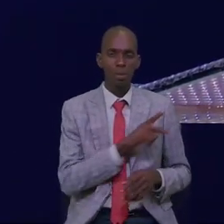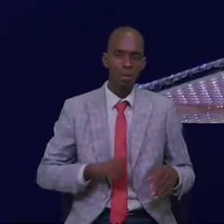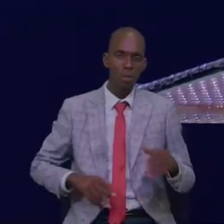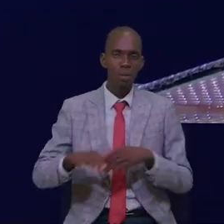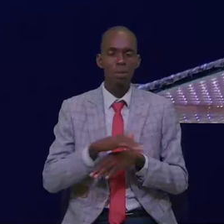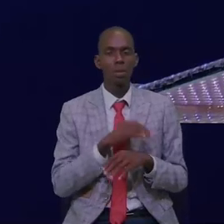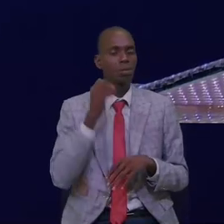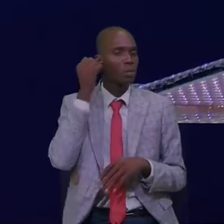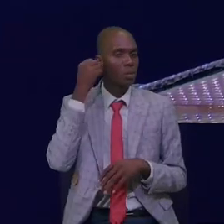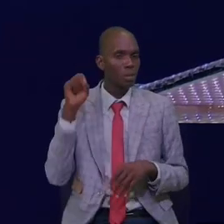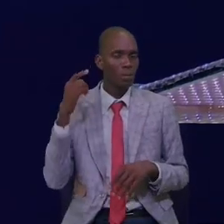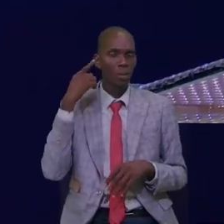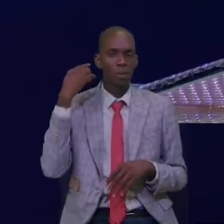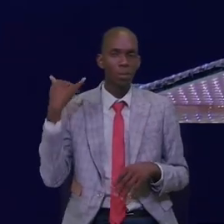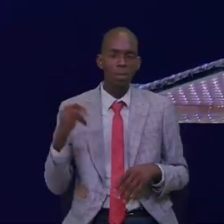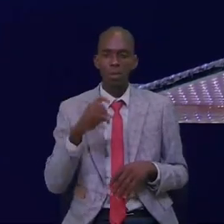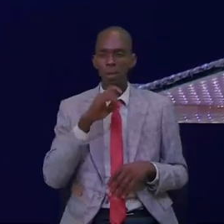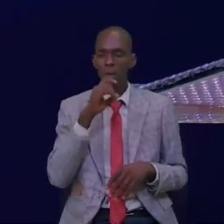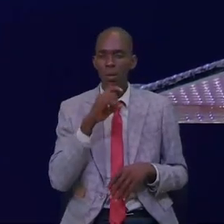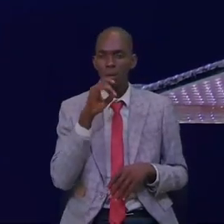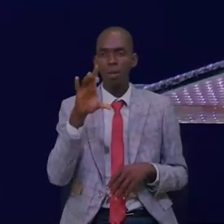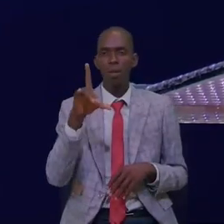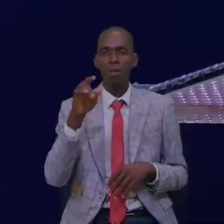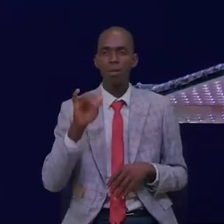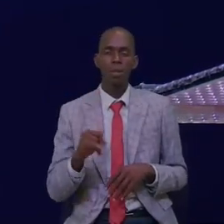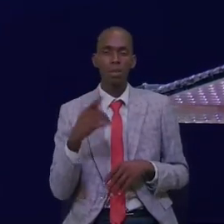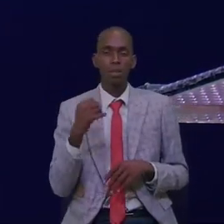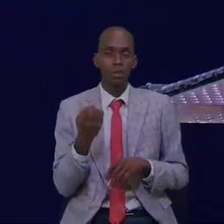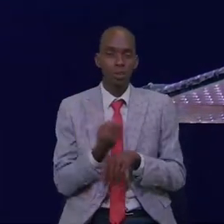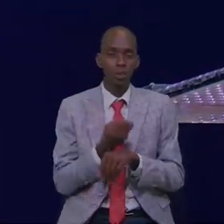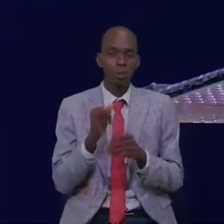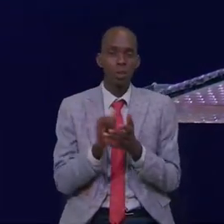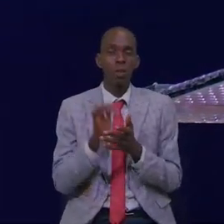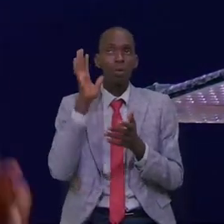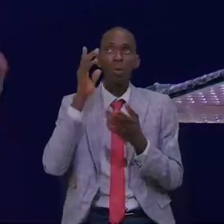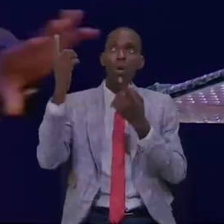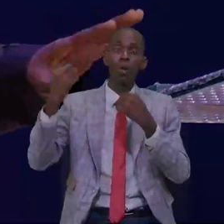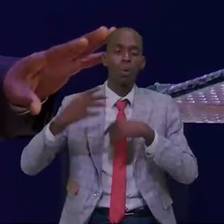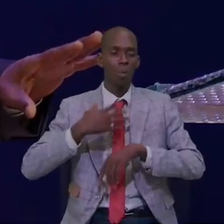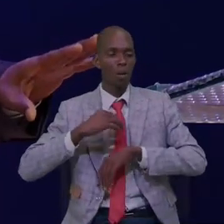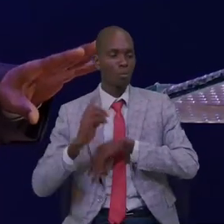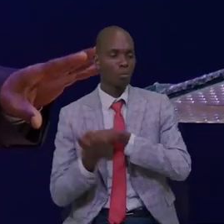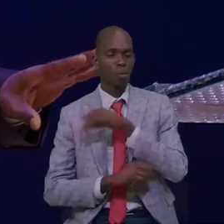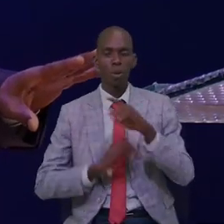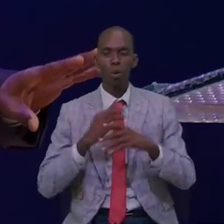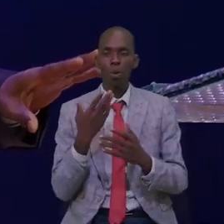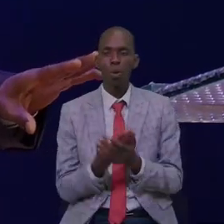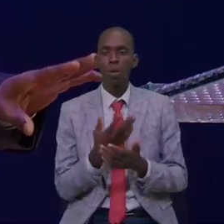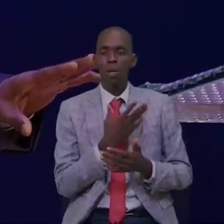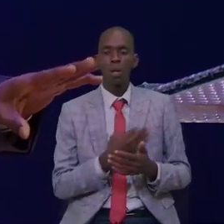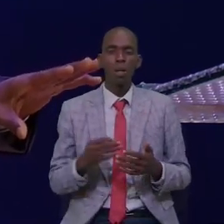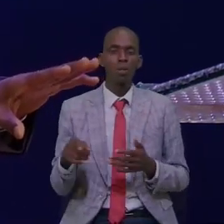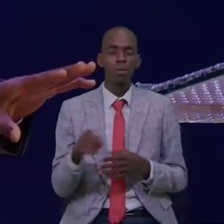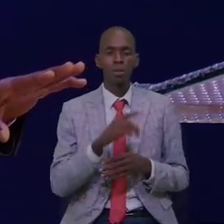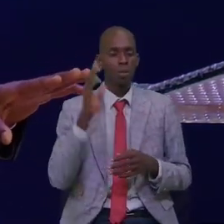l'argent, le fer, l'argent. Et la pierre qui viendra frapper, la pierre frappera